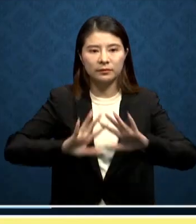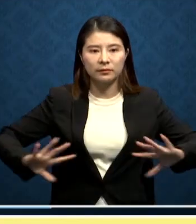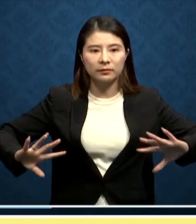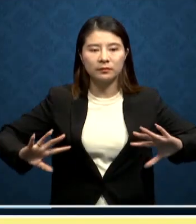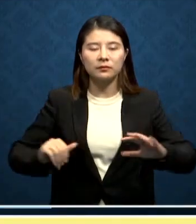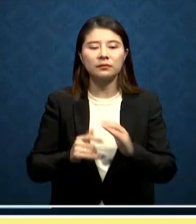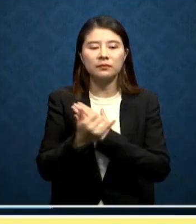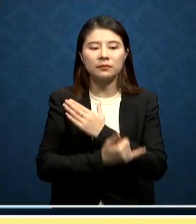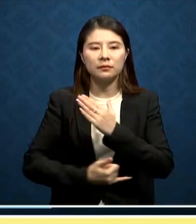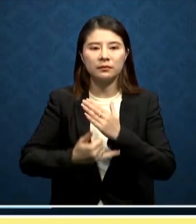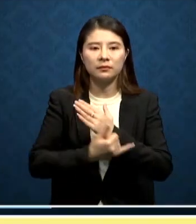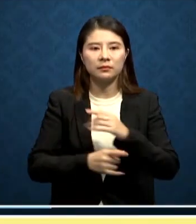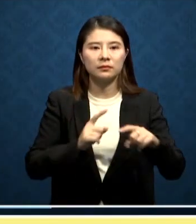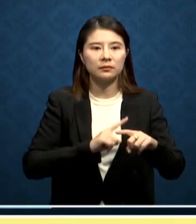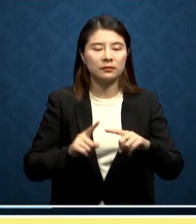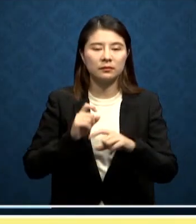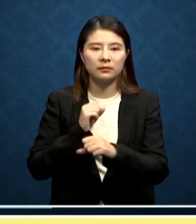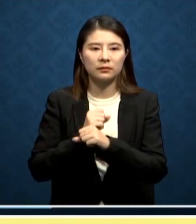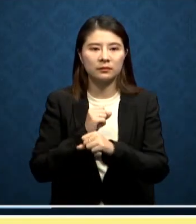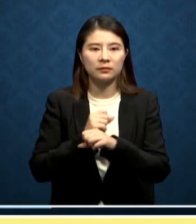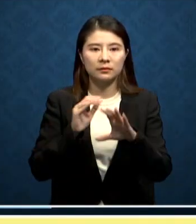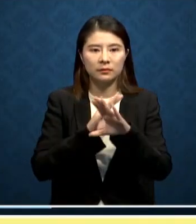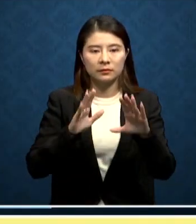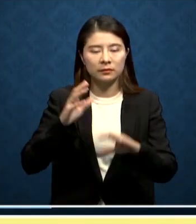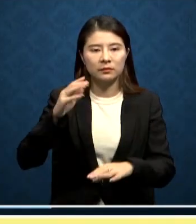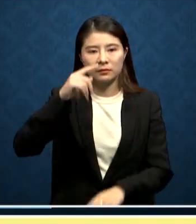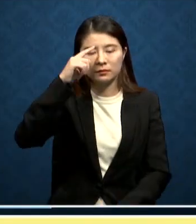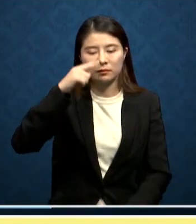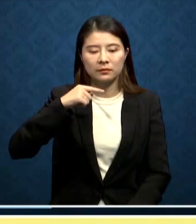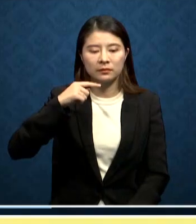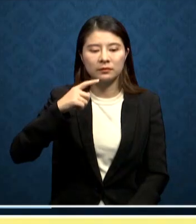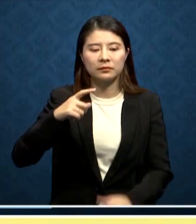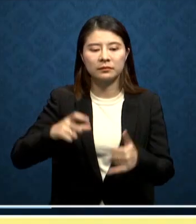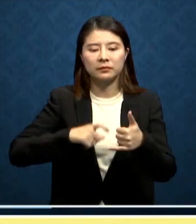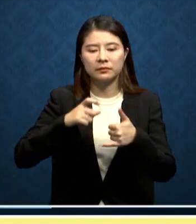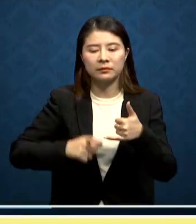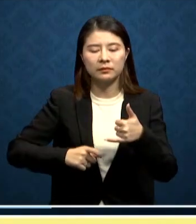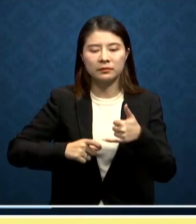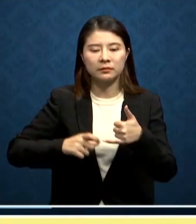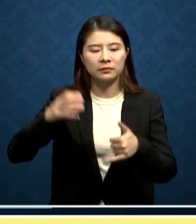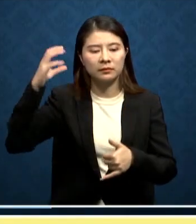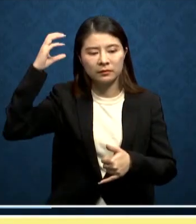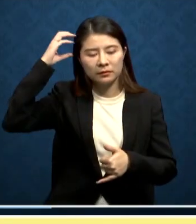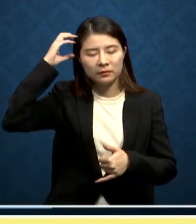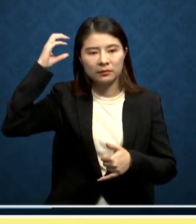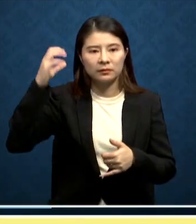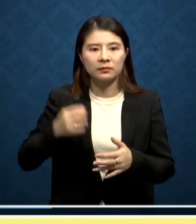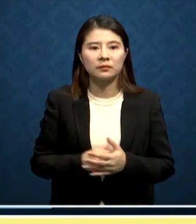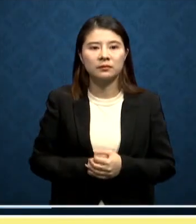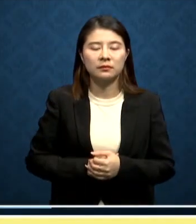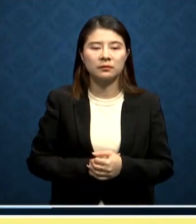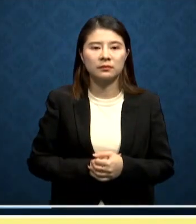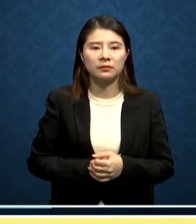ทำนะยกเว้นเขมรลาวไทยเหลือ 3ประเทศที่ไม่ทำนะฟิลิปปินส์อินโด